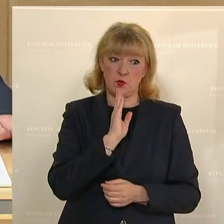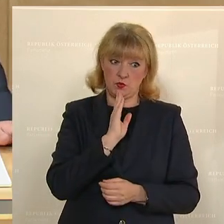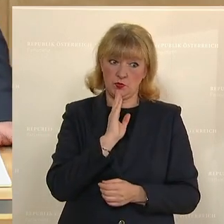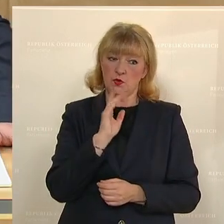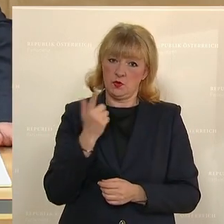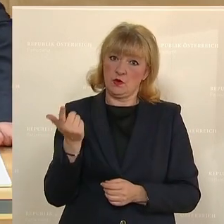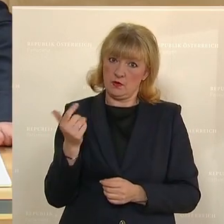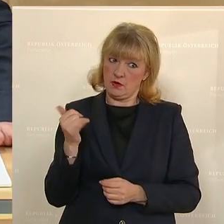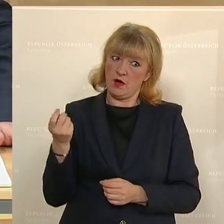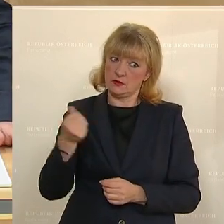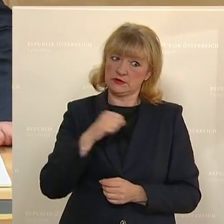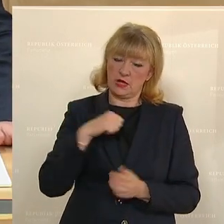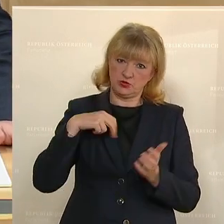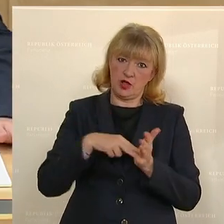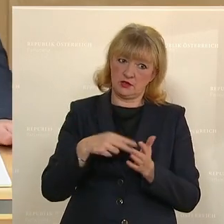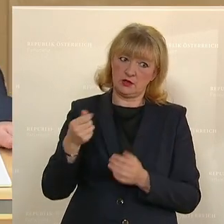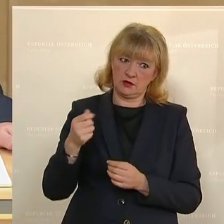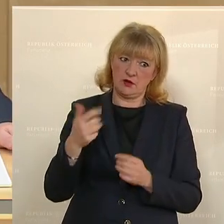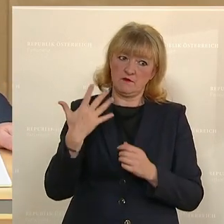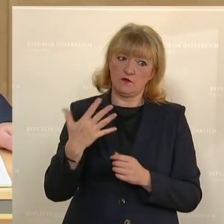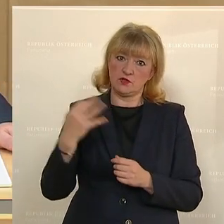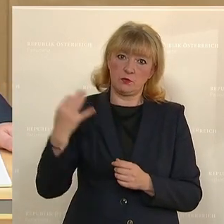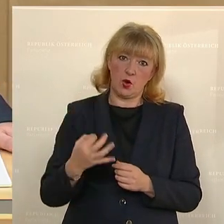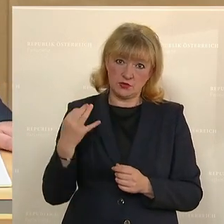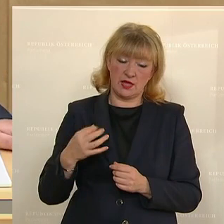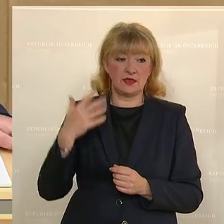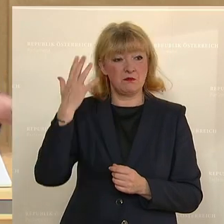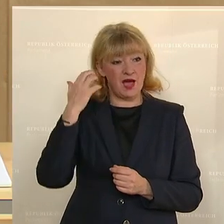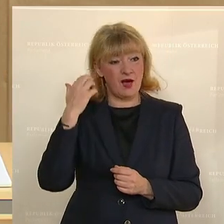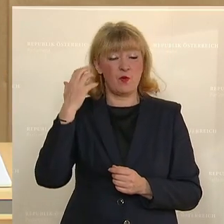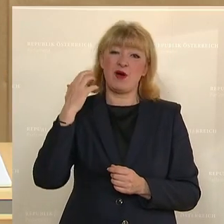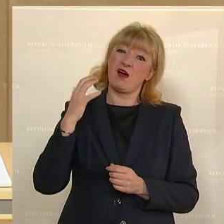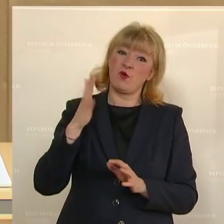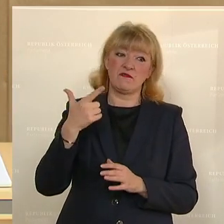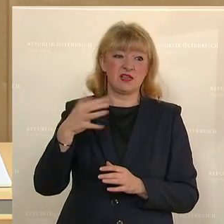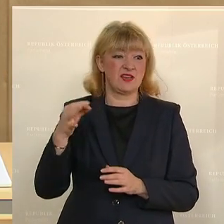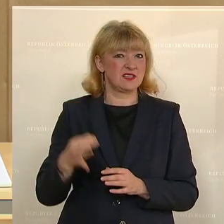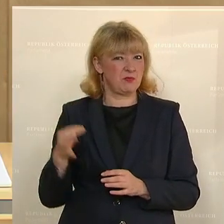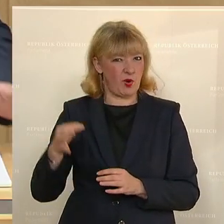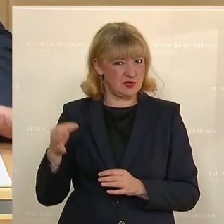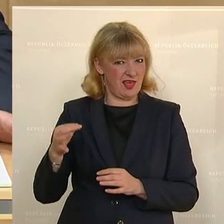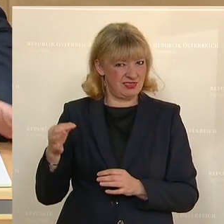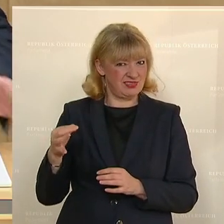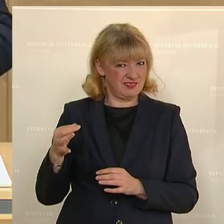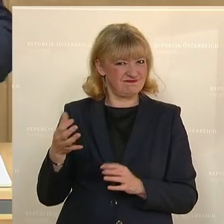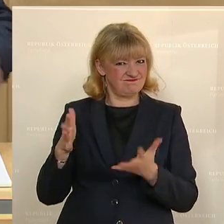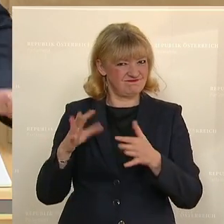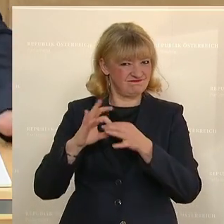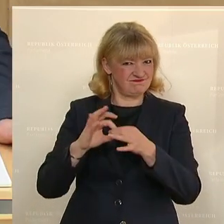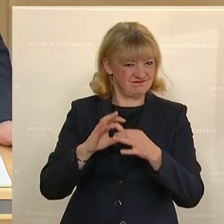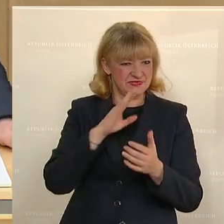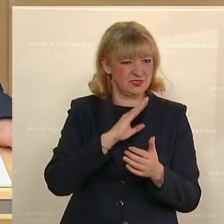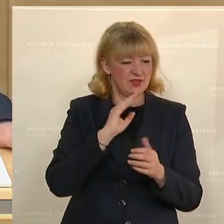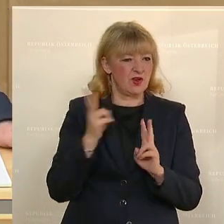hohe Abdeckung. Die Selbstständigen sind bei 50%, die Bauern und Bäuerinnen bei ca. 20%. Das hat auch damit zu tun, dass es schlichtweg auch